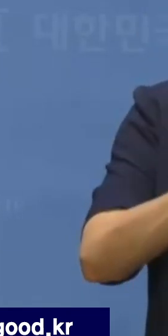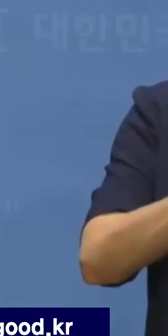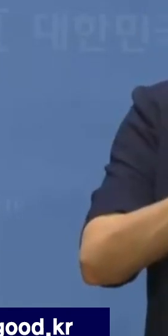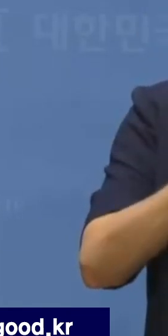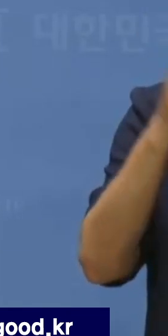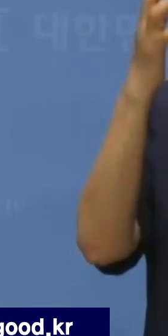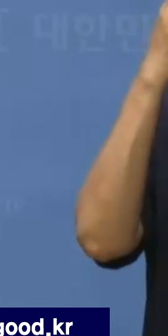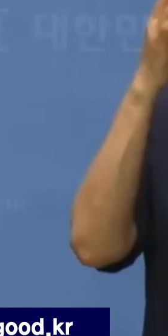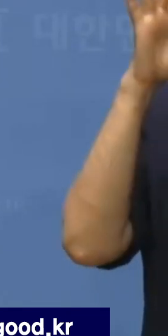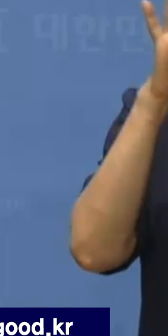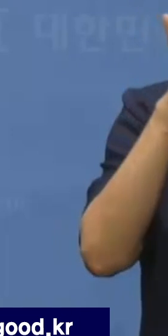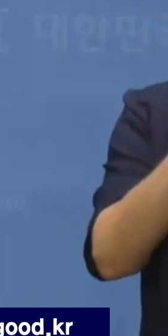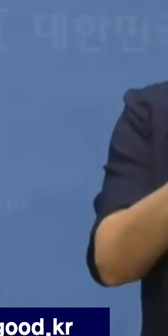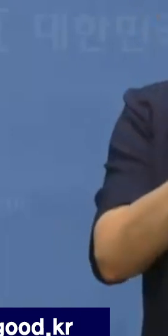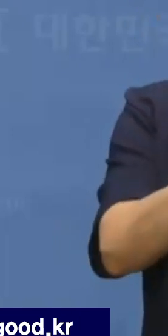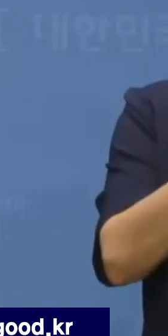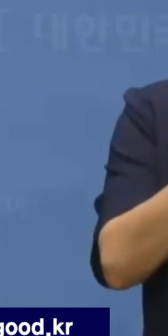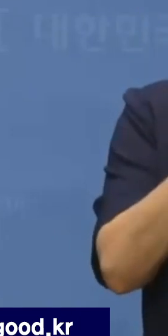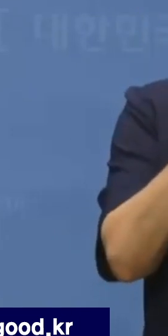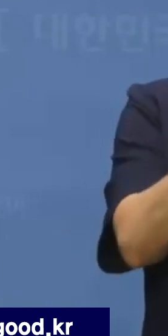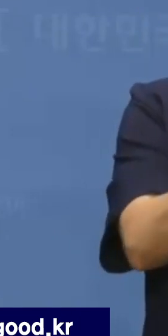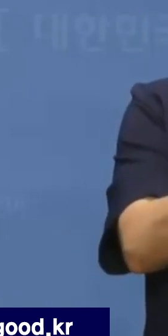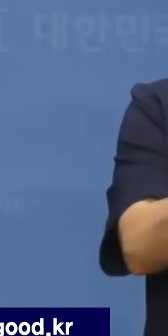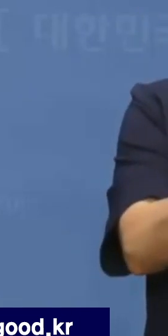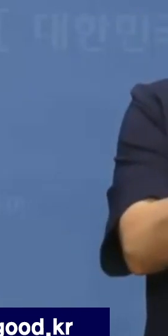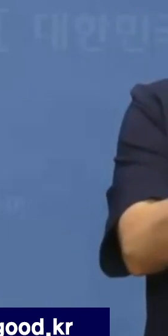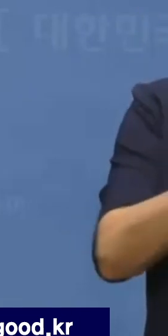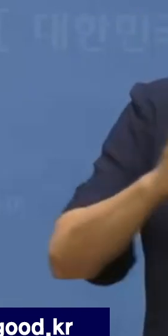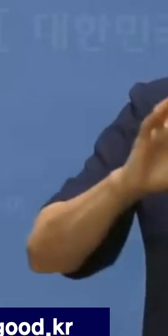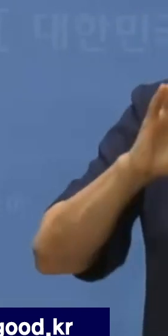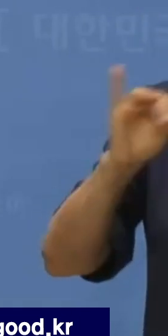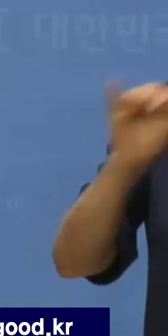고충을 공감하고 대변해야 할 자리가 바로